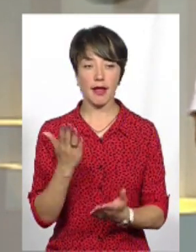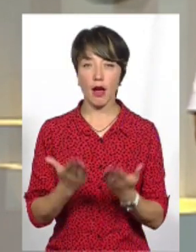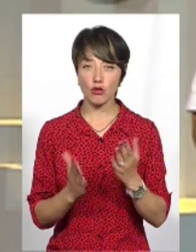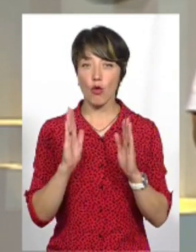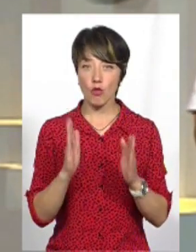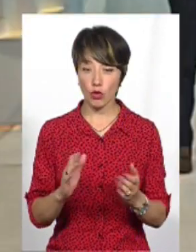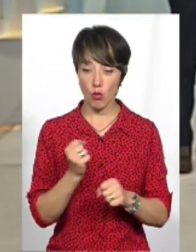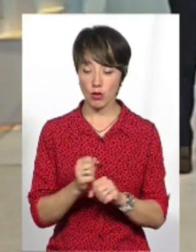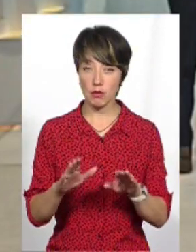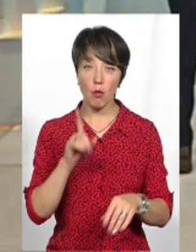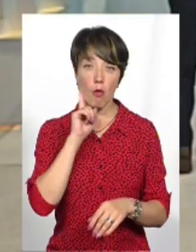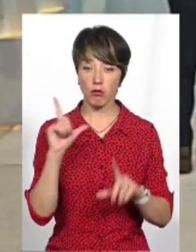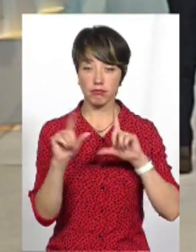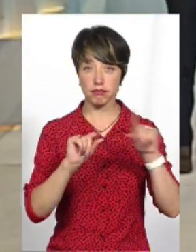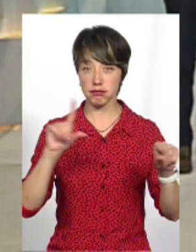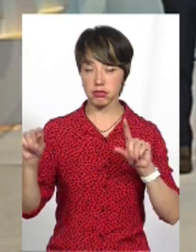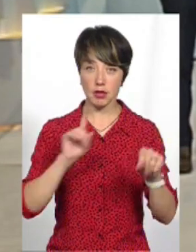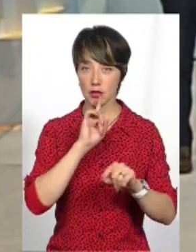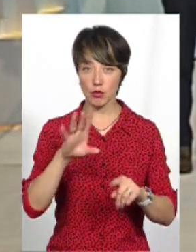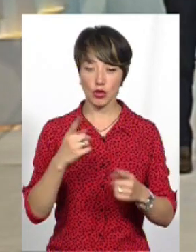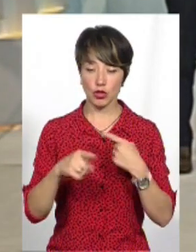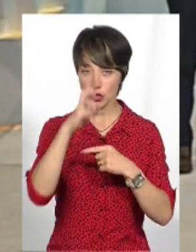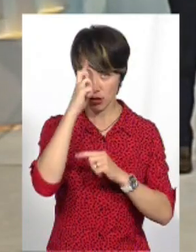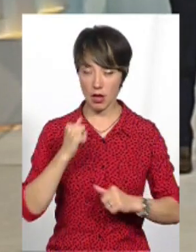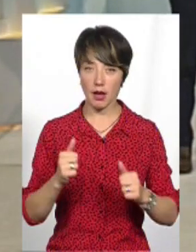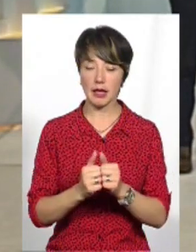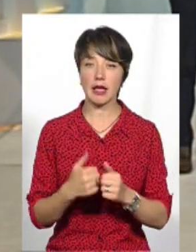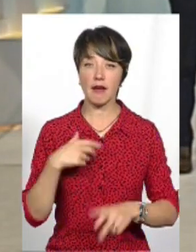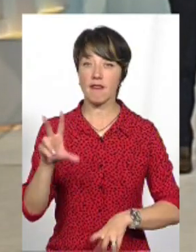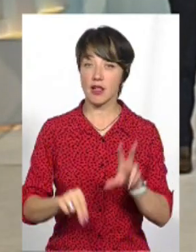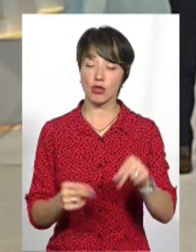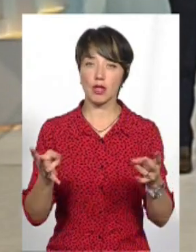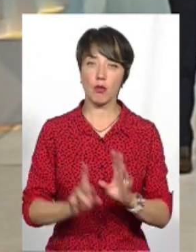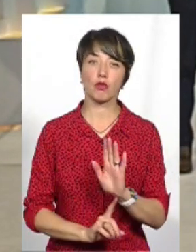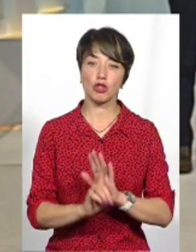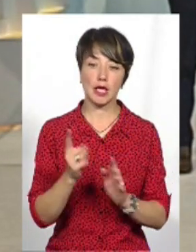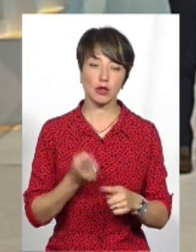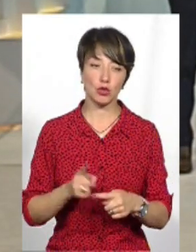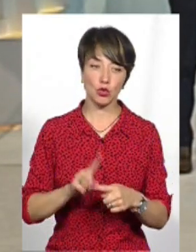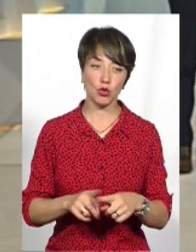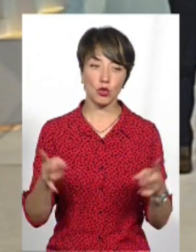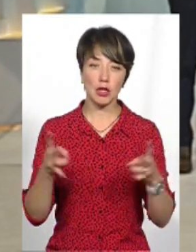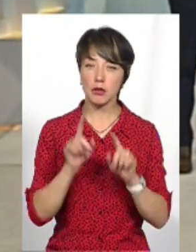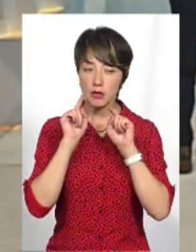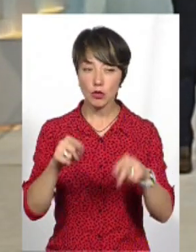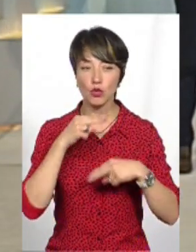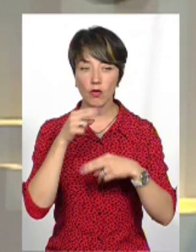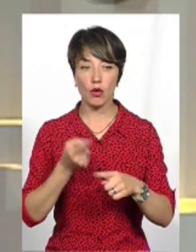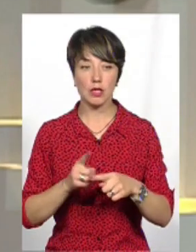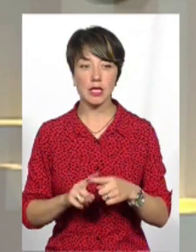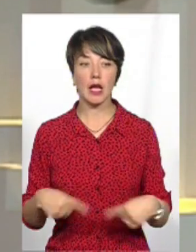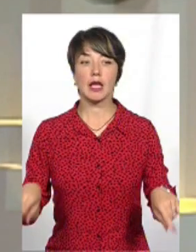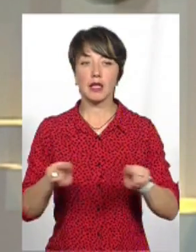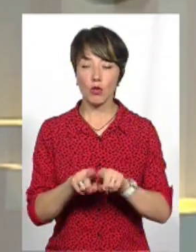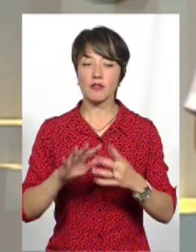місця, молодь не буде виїжджати до Польщі, до Росії, до інших країн. Тобто, от я рахую, що треба починати з цього, треба звернути на це увагу.